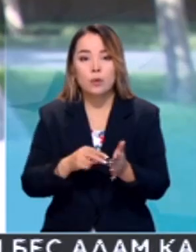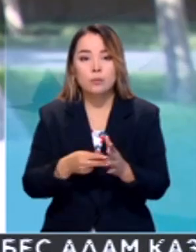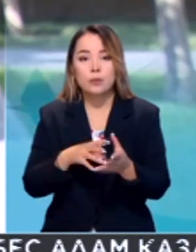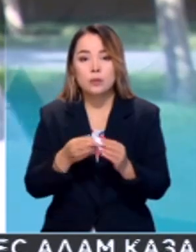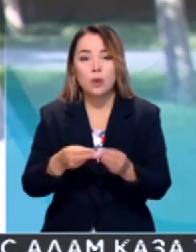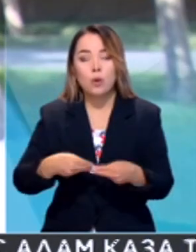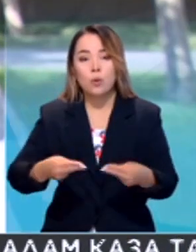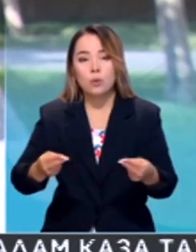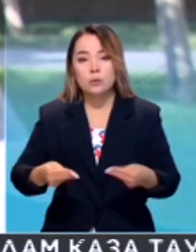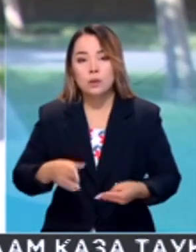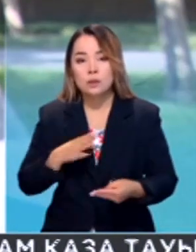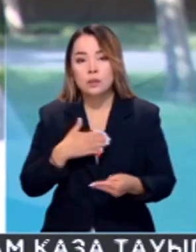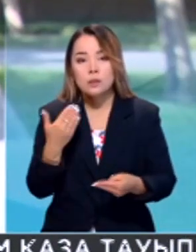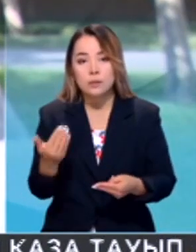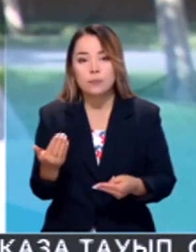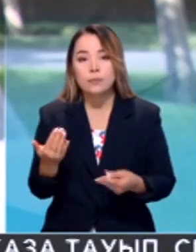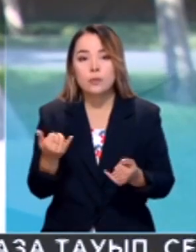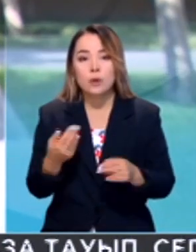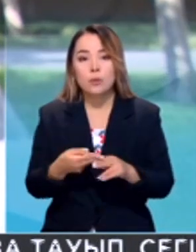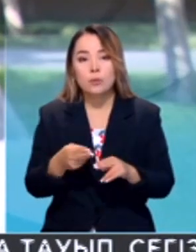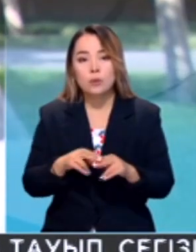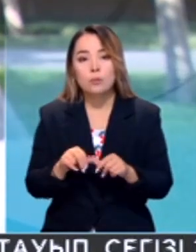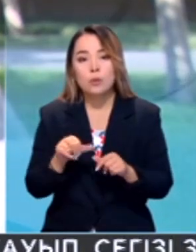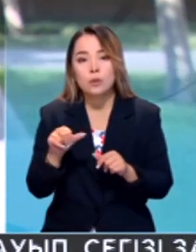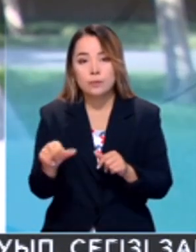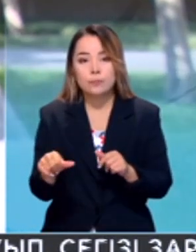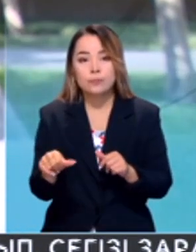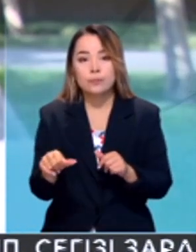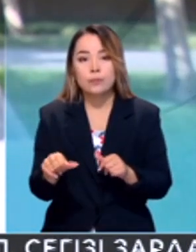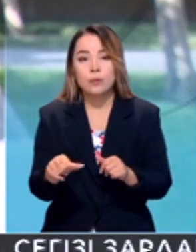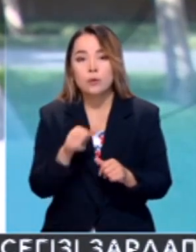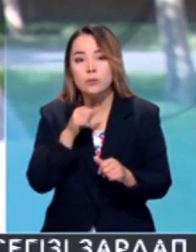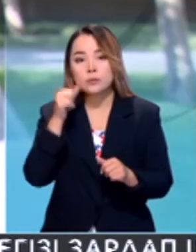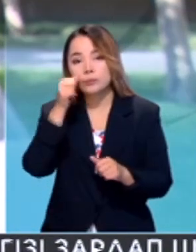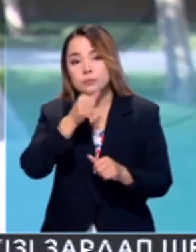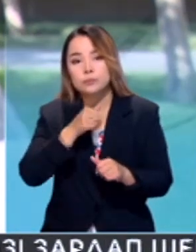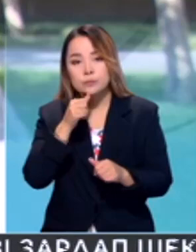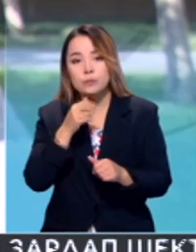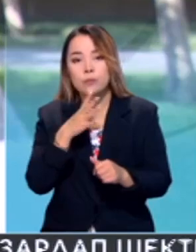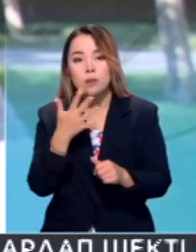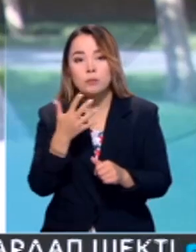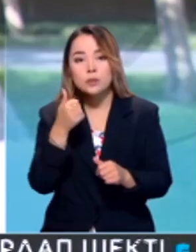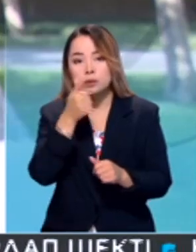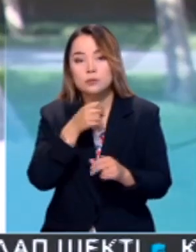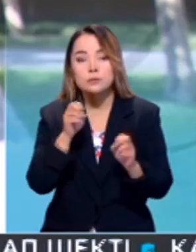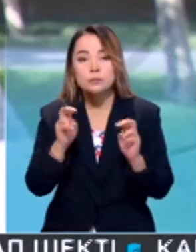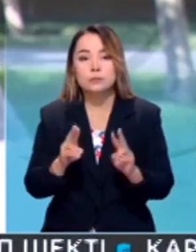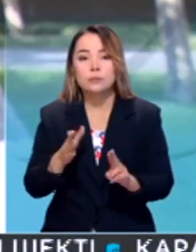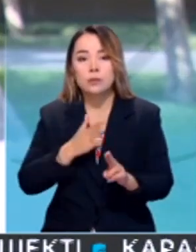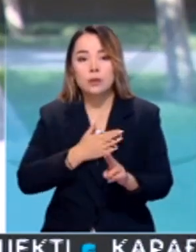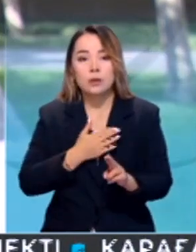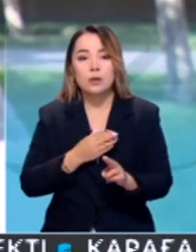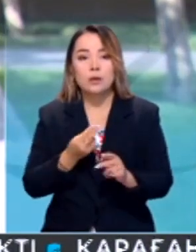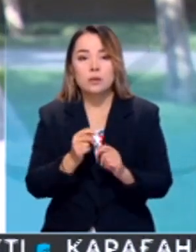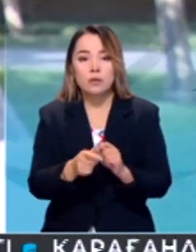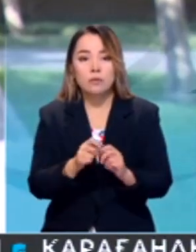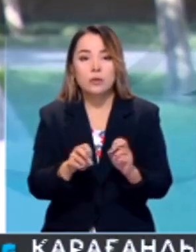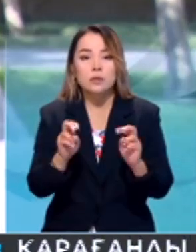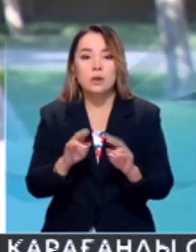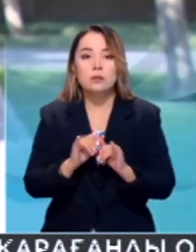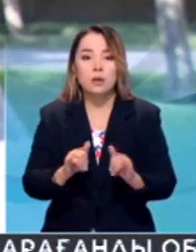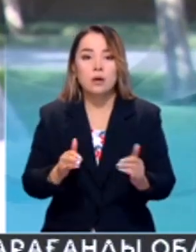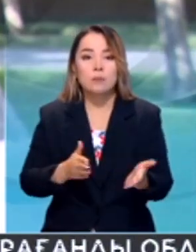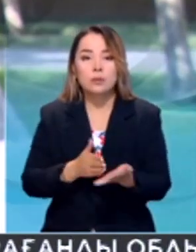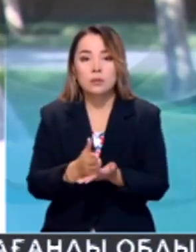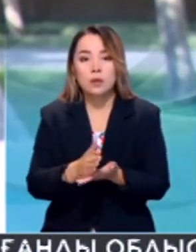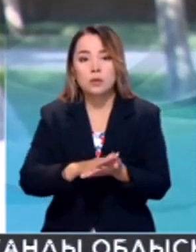қол қойылды. Одан бөлек, өткен жылы алдағы 5 жылға арналған біз инвестиция саясатты дамыту